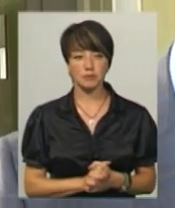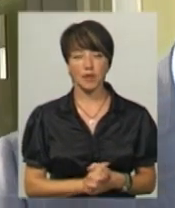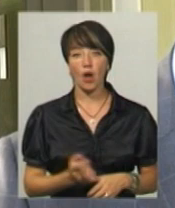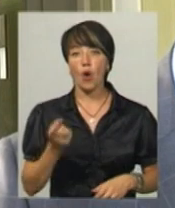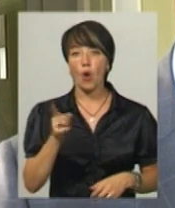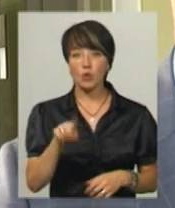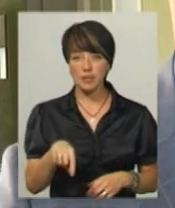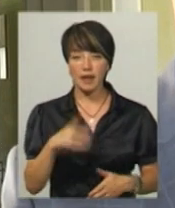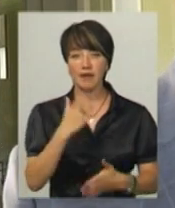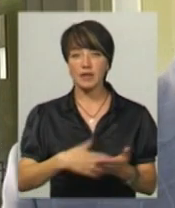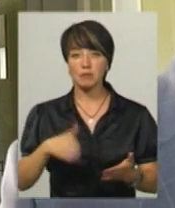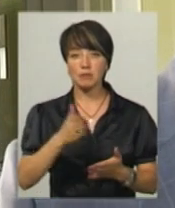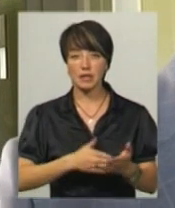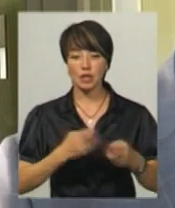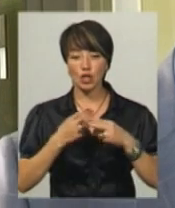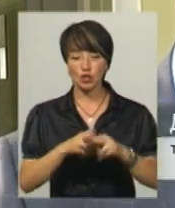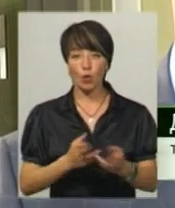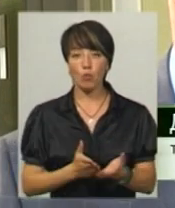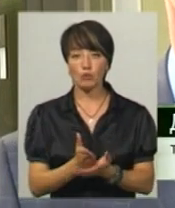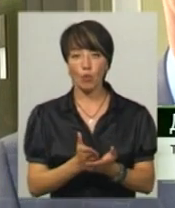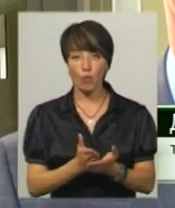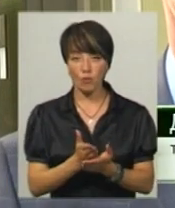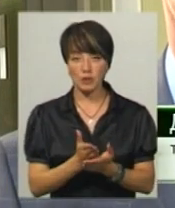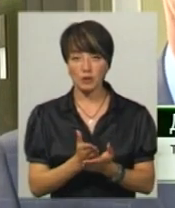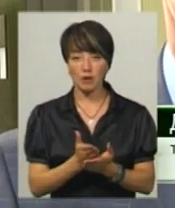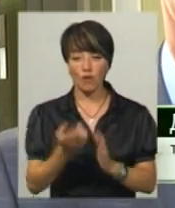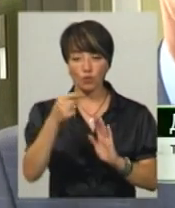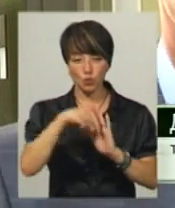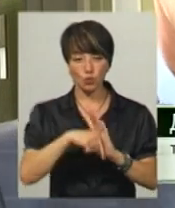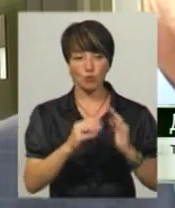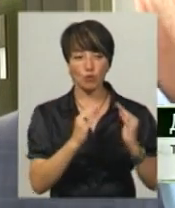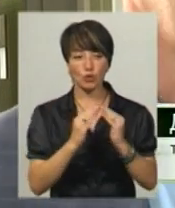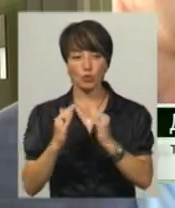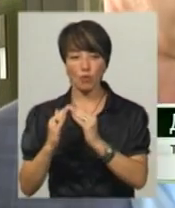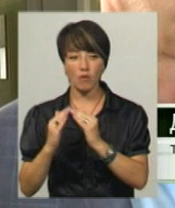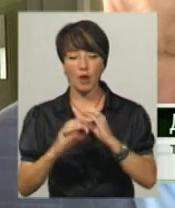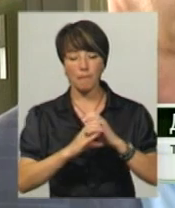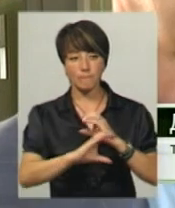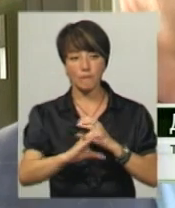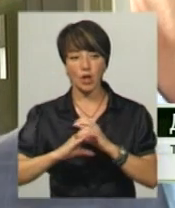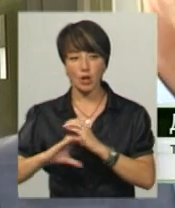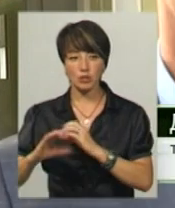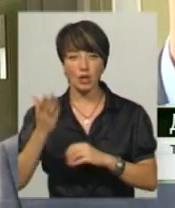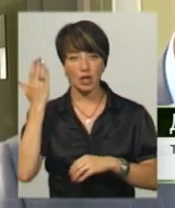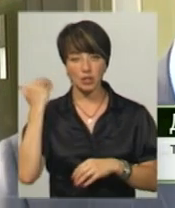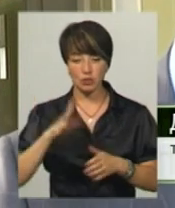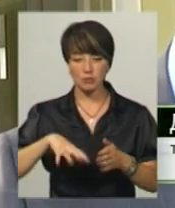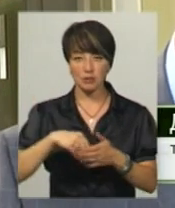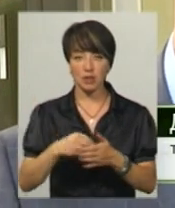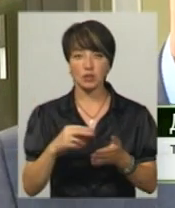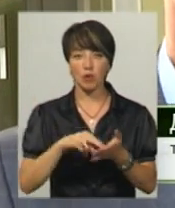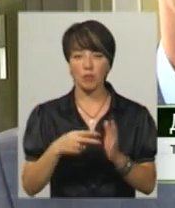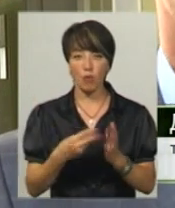Оскільки відмінено технічне обслуговування внутрішньобудинкових мереж, яке ми раніше проводили за кошти,